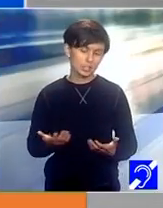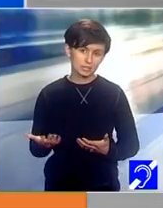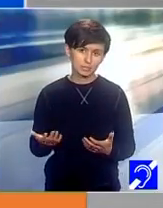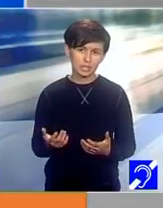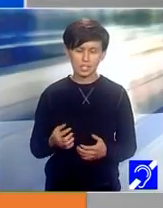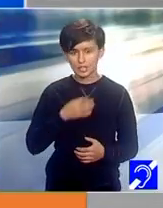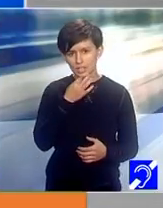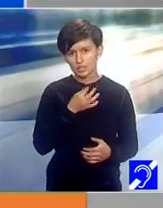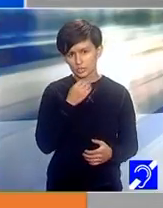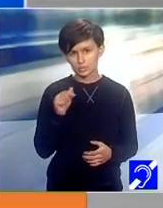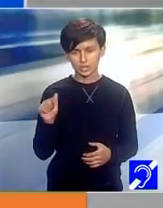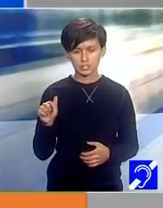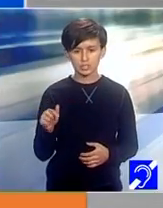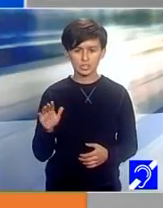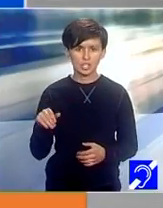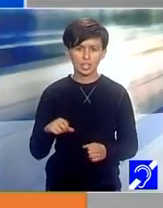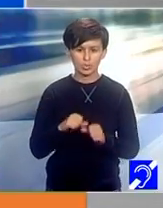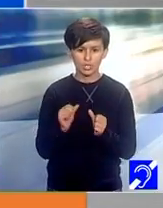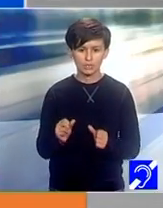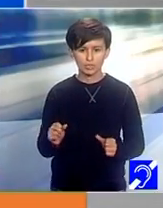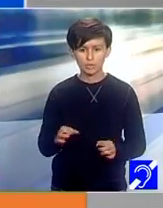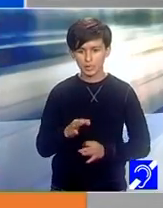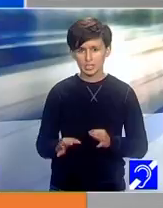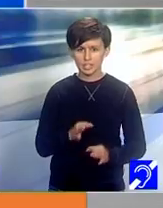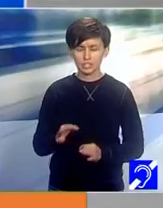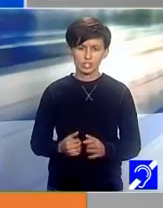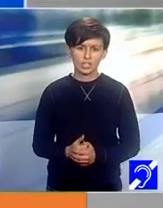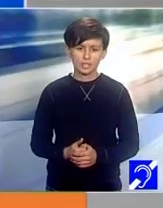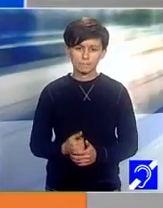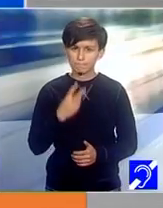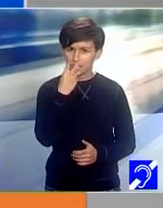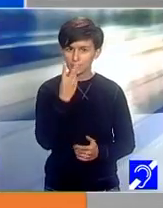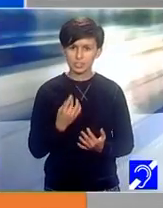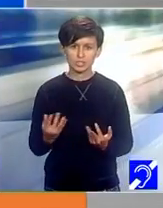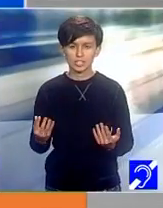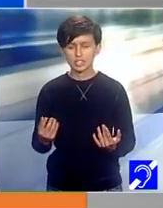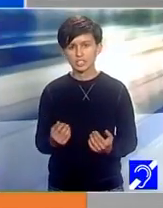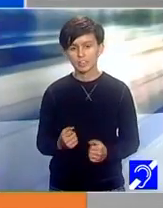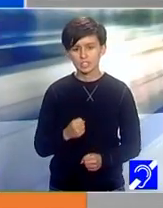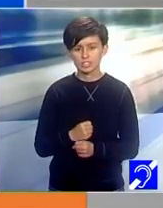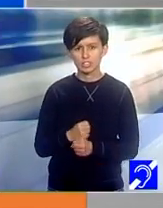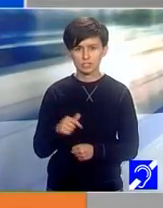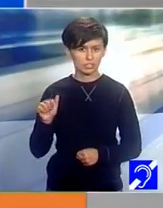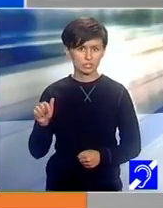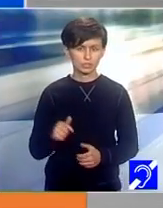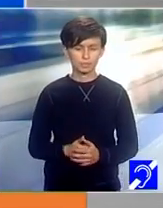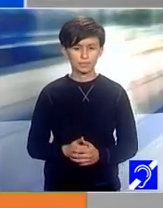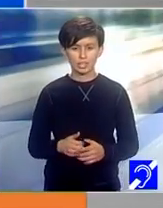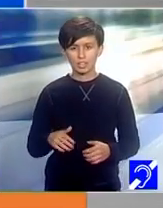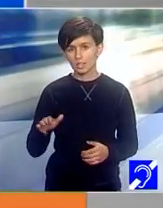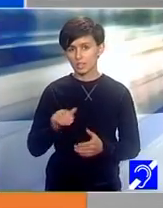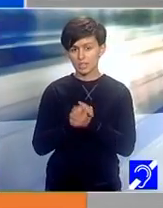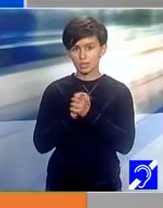spuneți dumneavoastră, au modele tradiționale. Am văzut câteva dintre creațiile dumneavoastră. Spuneți-ne, se bucură de